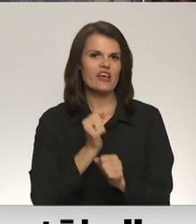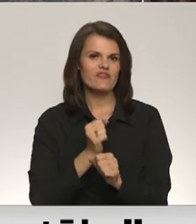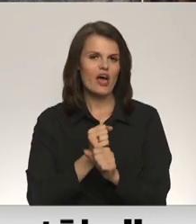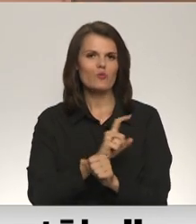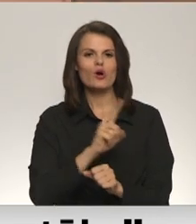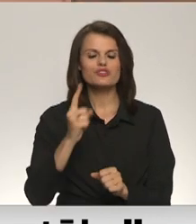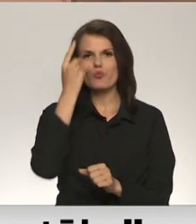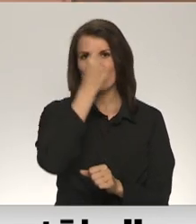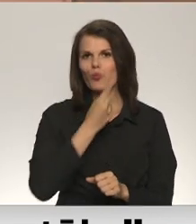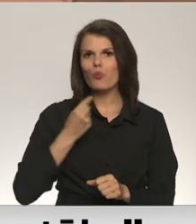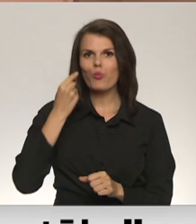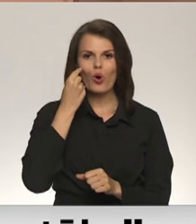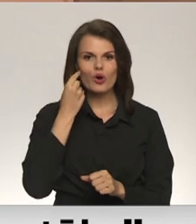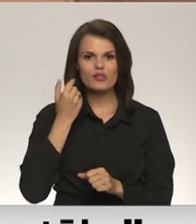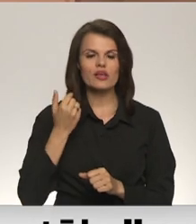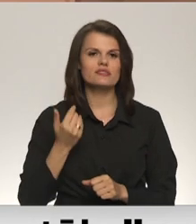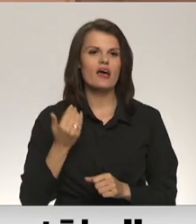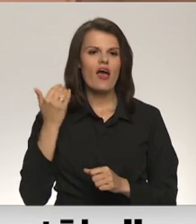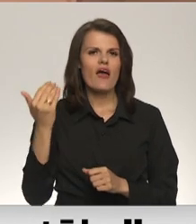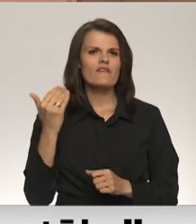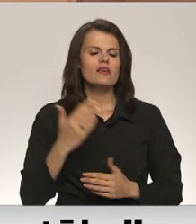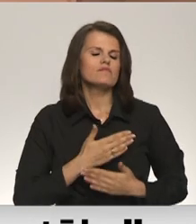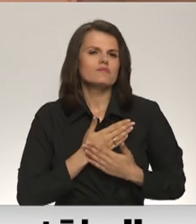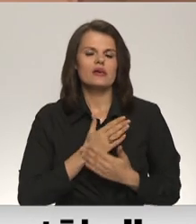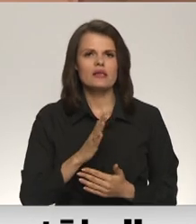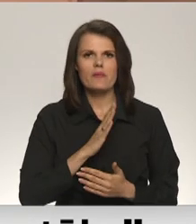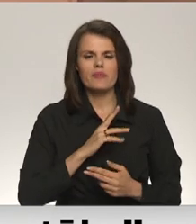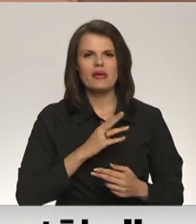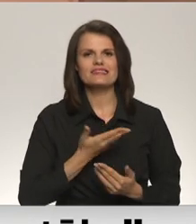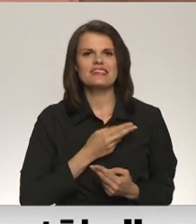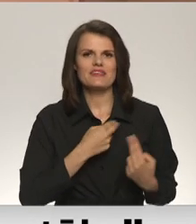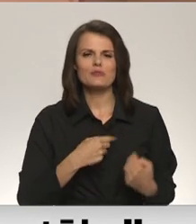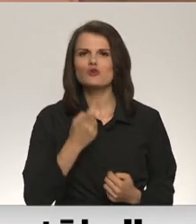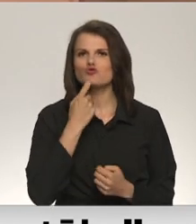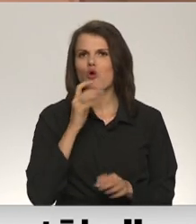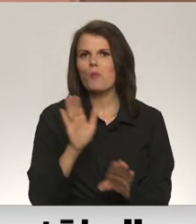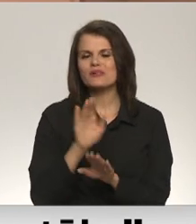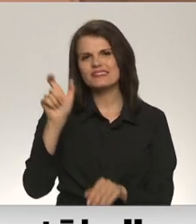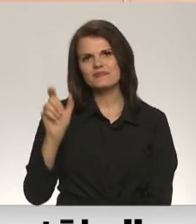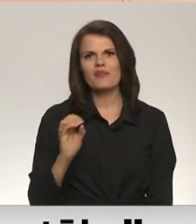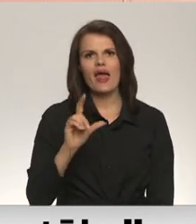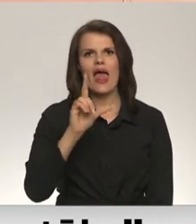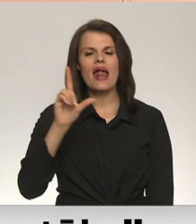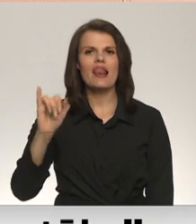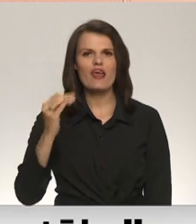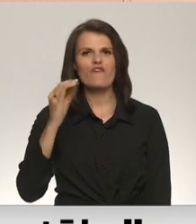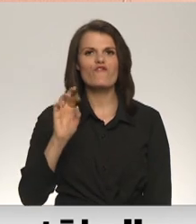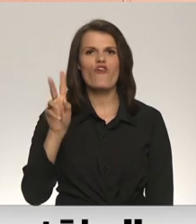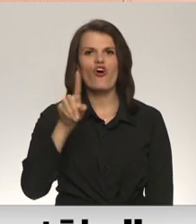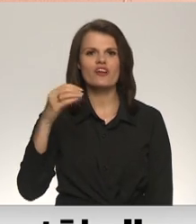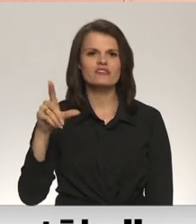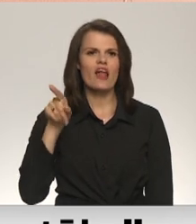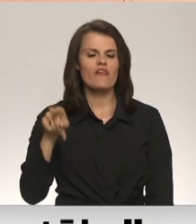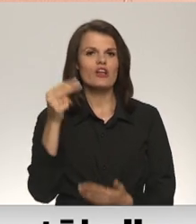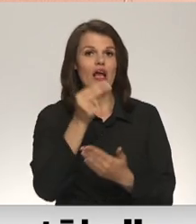ir portrets. Viņa iedvesmotāja un mūze bijusi viņa dzīvesbiedre, somu dziedātāja Ellija Forsele, ar kuru